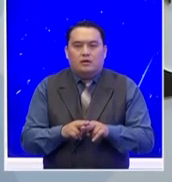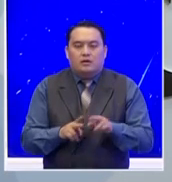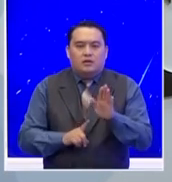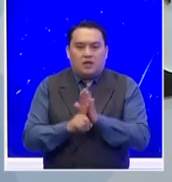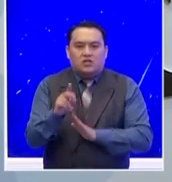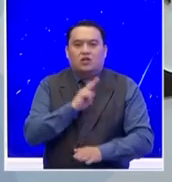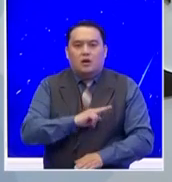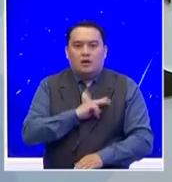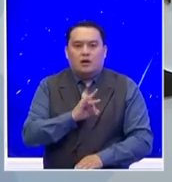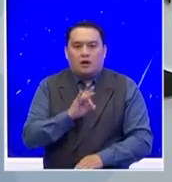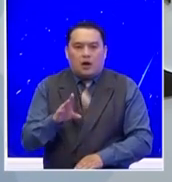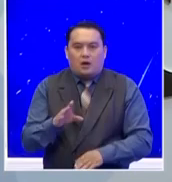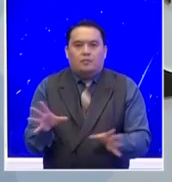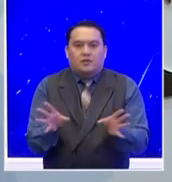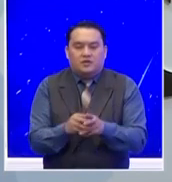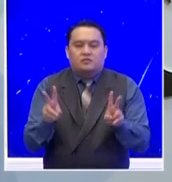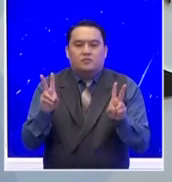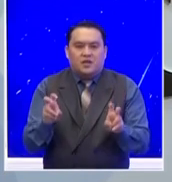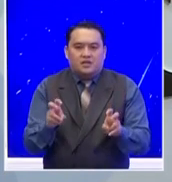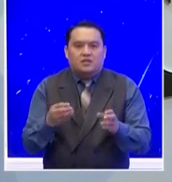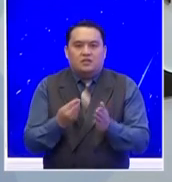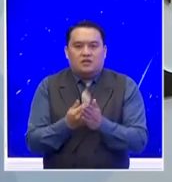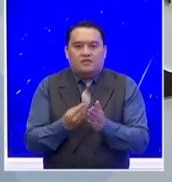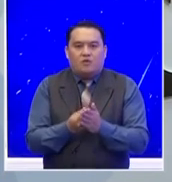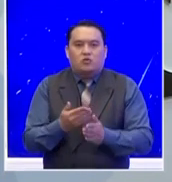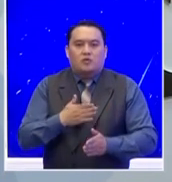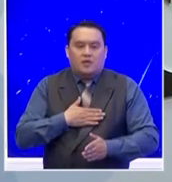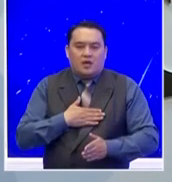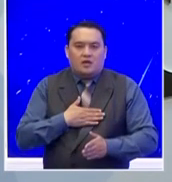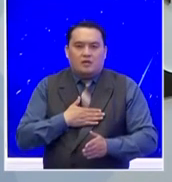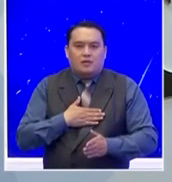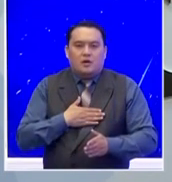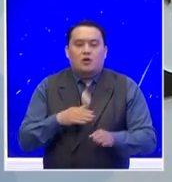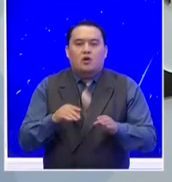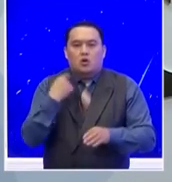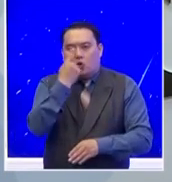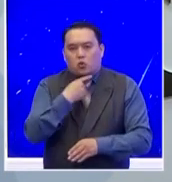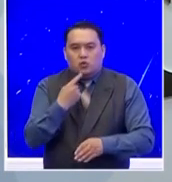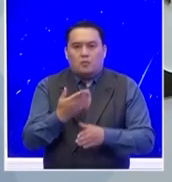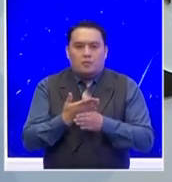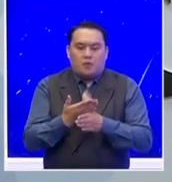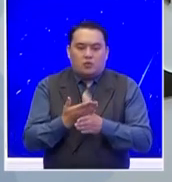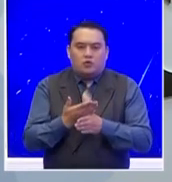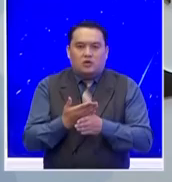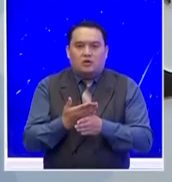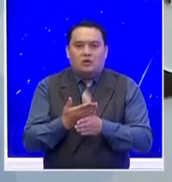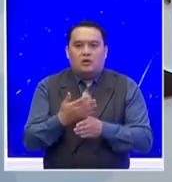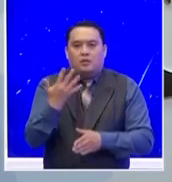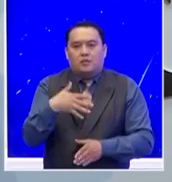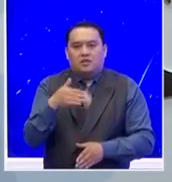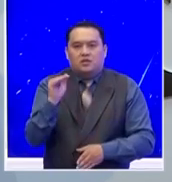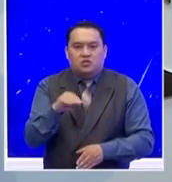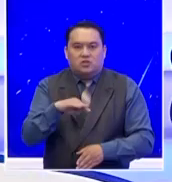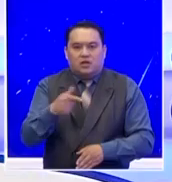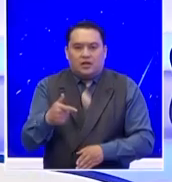начал свою работу Республиканский фонд «Безбергемс». Из средств этого фонда этим же категориям лиц оказана материальная помощь в размере 50 тысяч